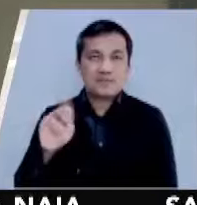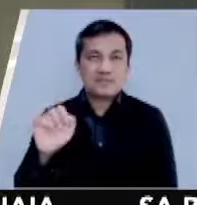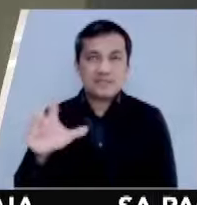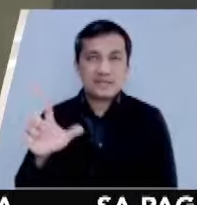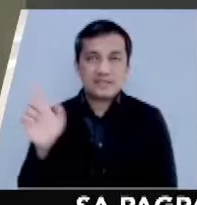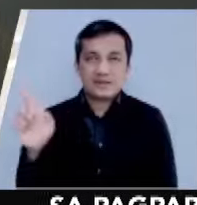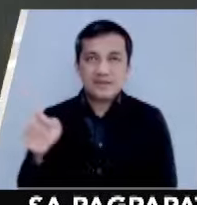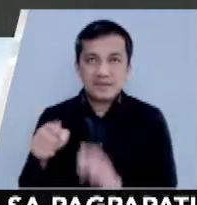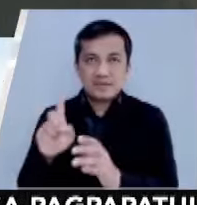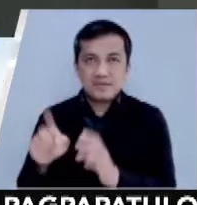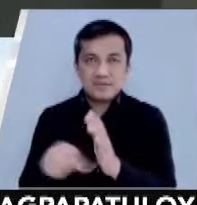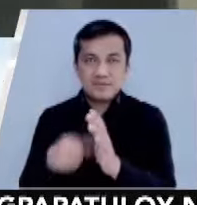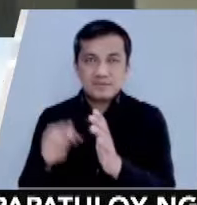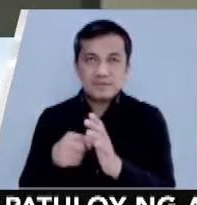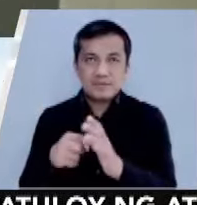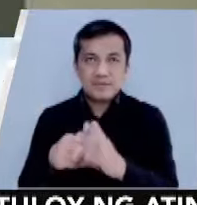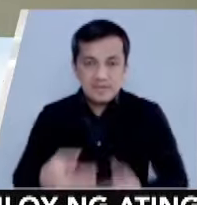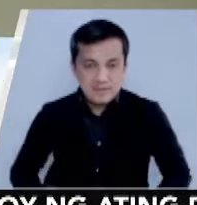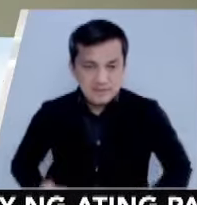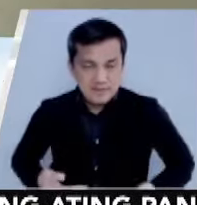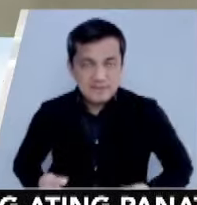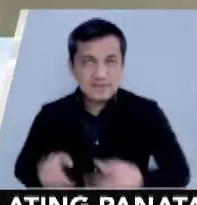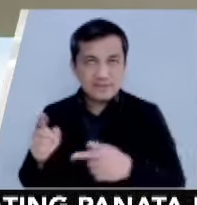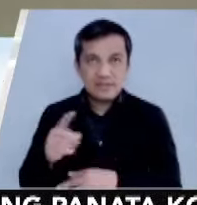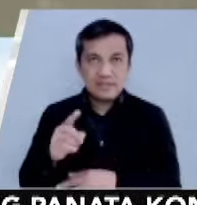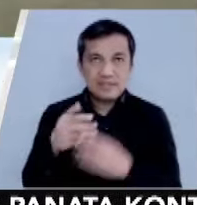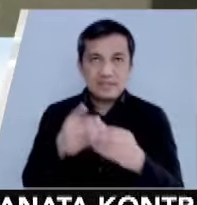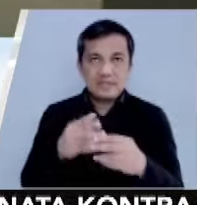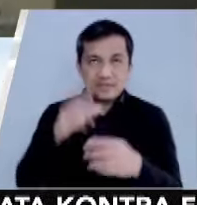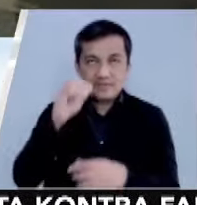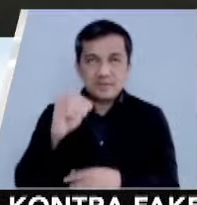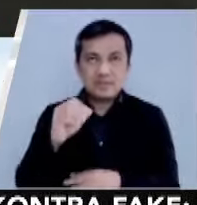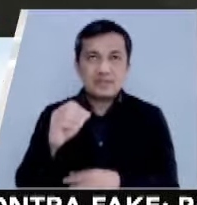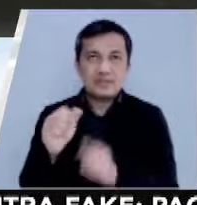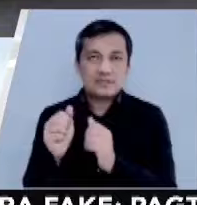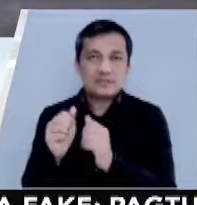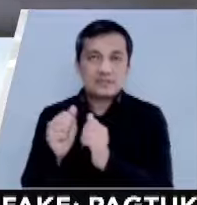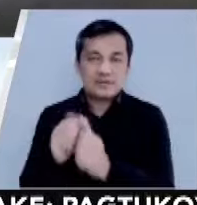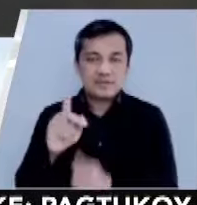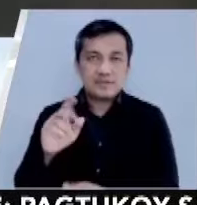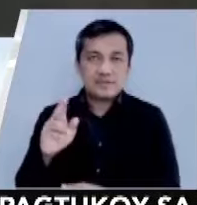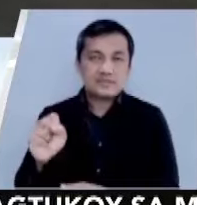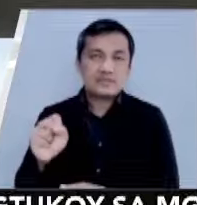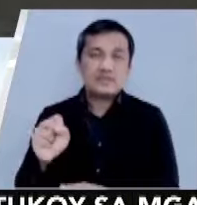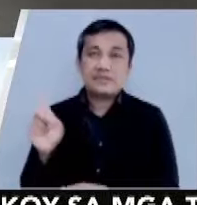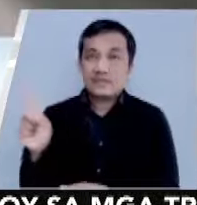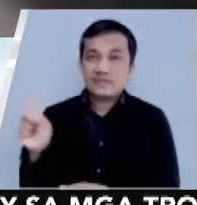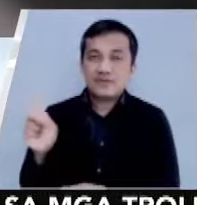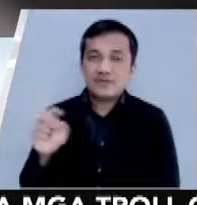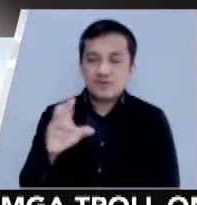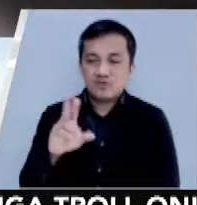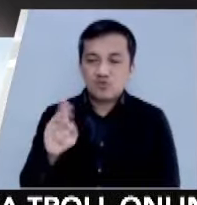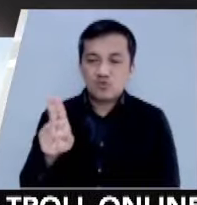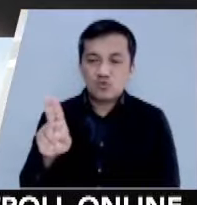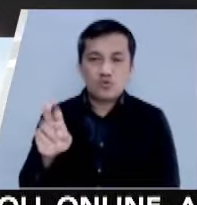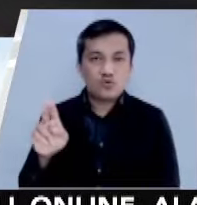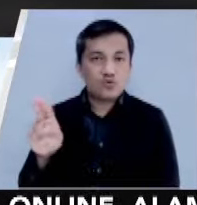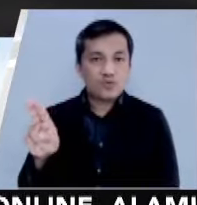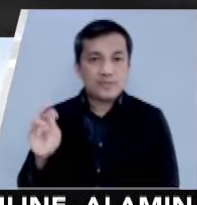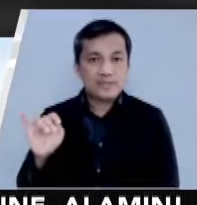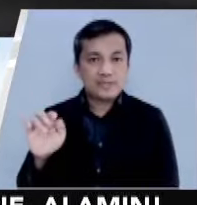nakikitang nagka-crop top ay si Kapuso leading man and co-star ni Dennis sa Green Bones na si Ruru Madrid. Ang status